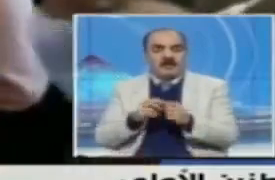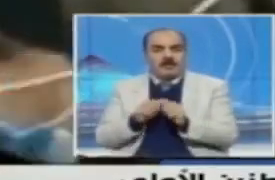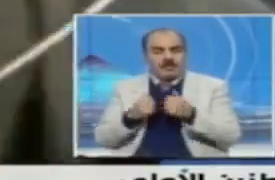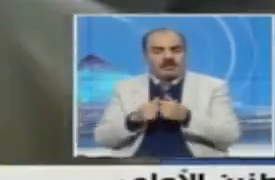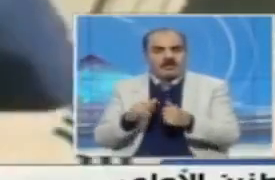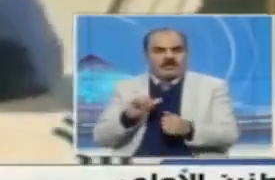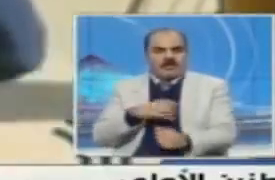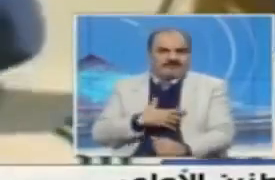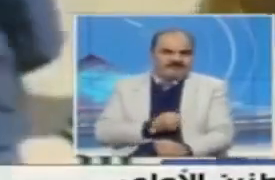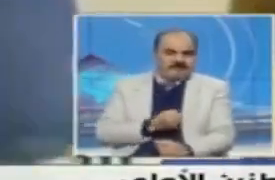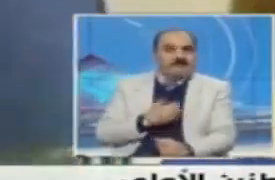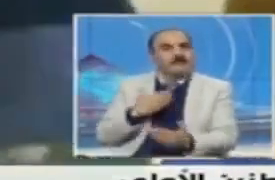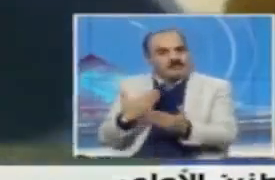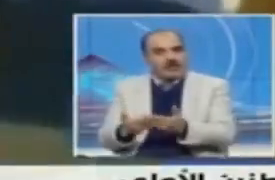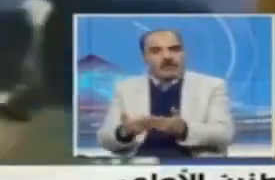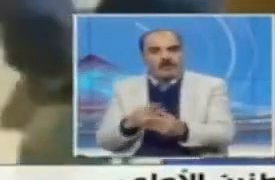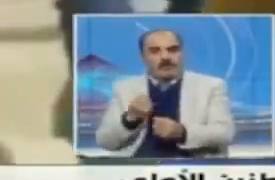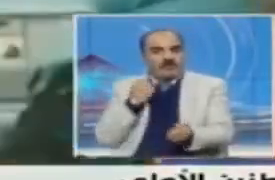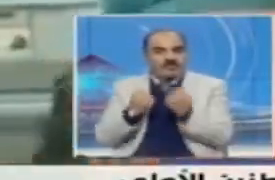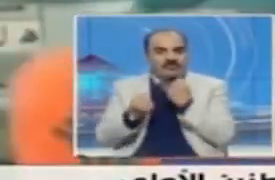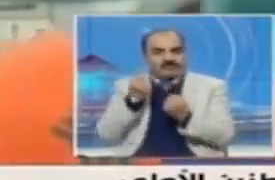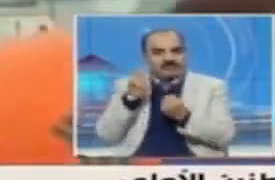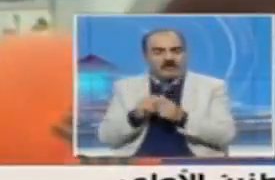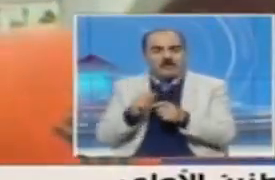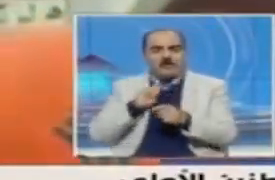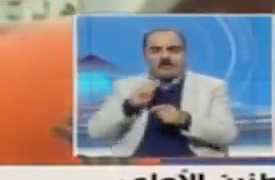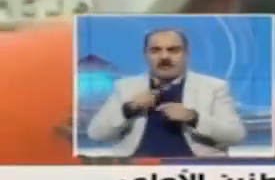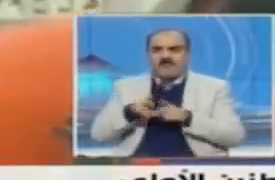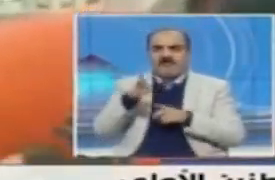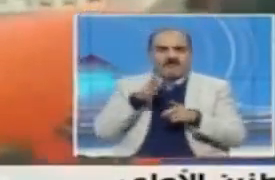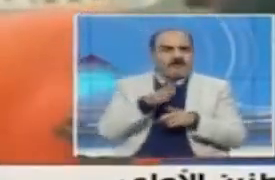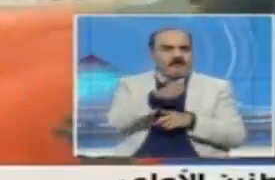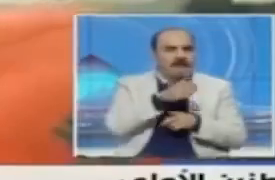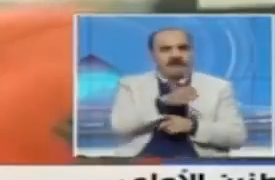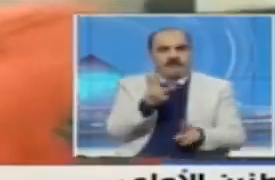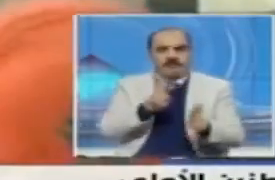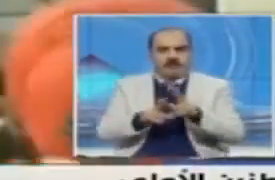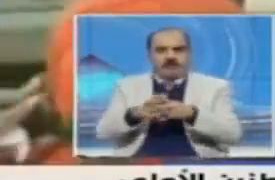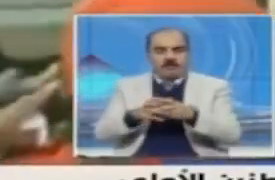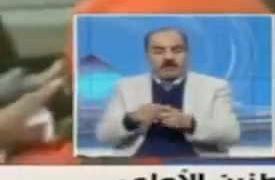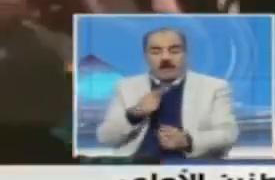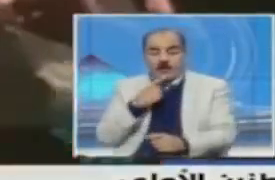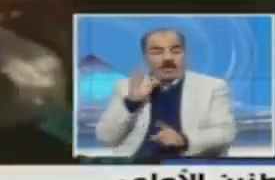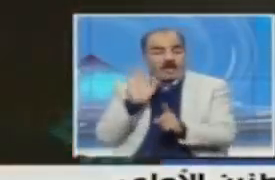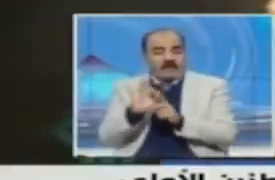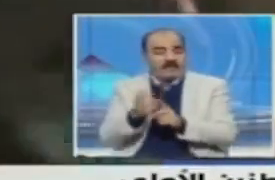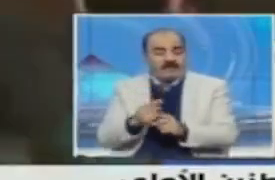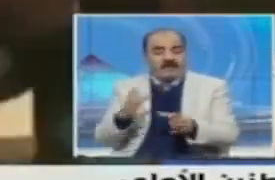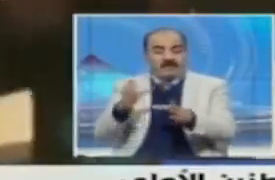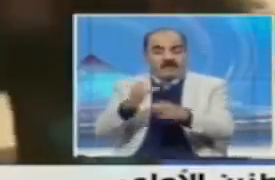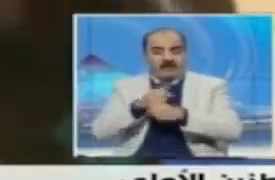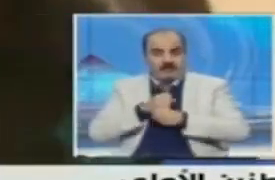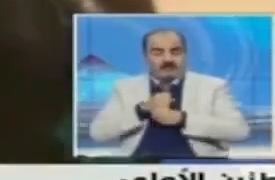الأكثر احتياجا من خلال أنشطة تجوب محافظات مصر كافة. وفي إطار ذلك الهدف الحماية